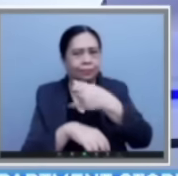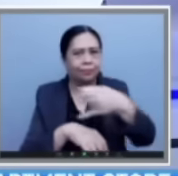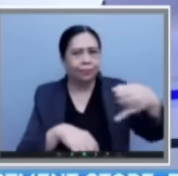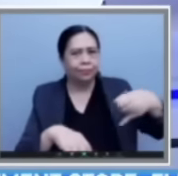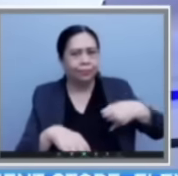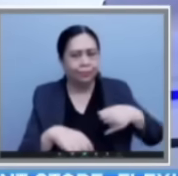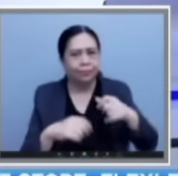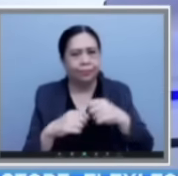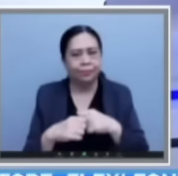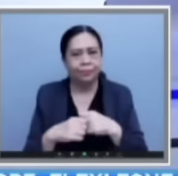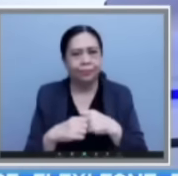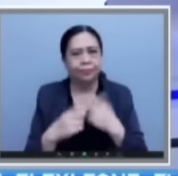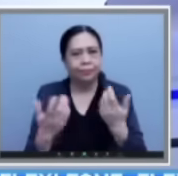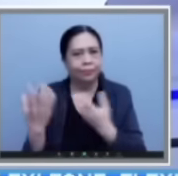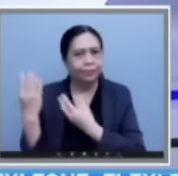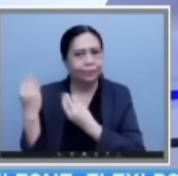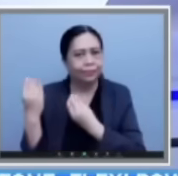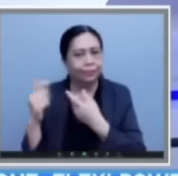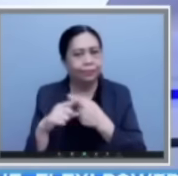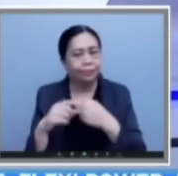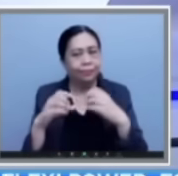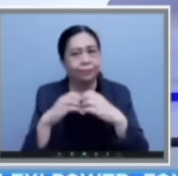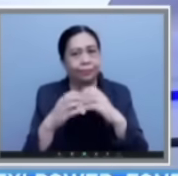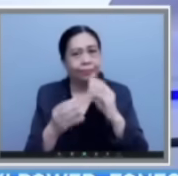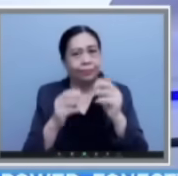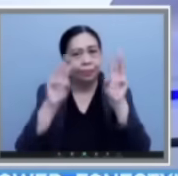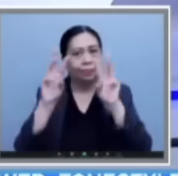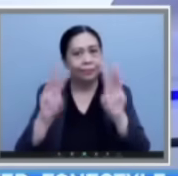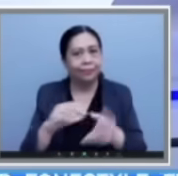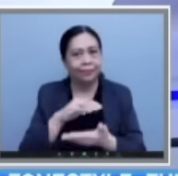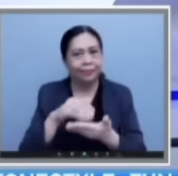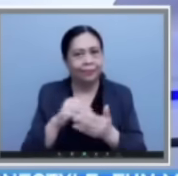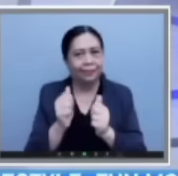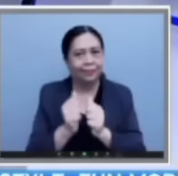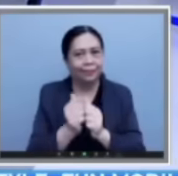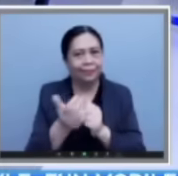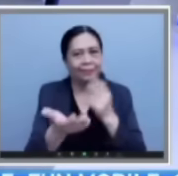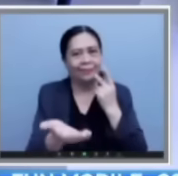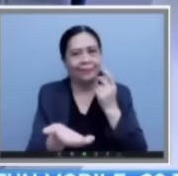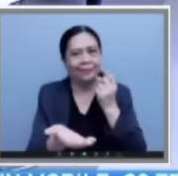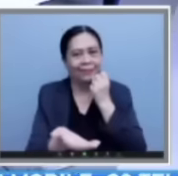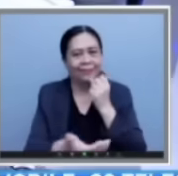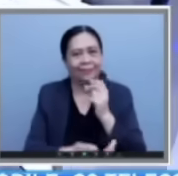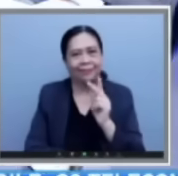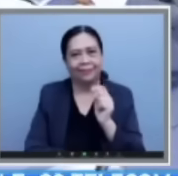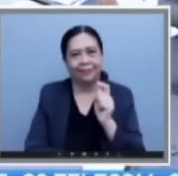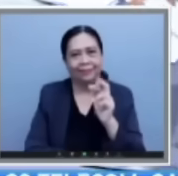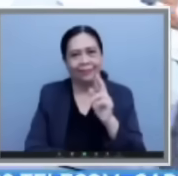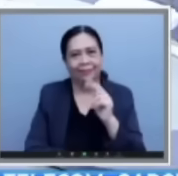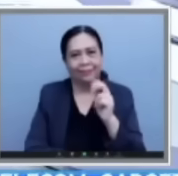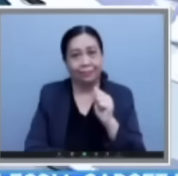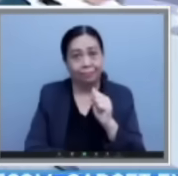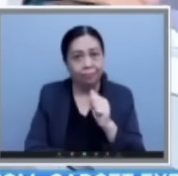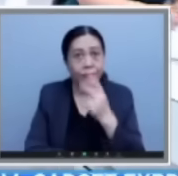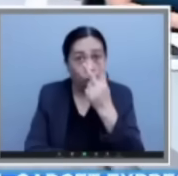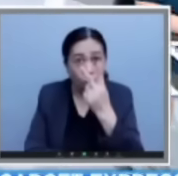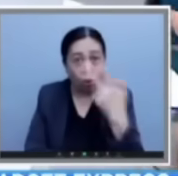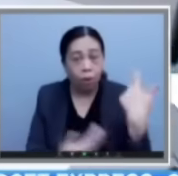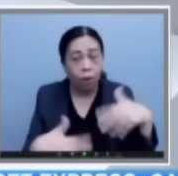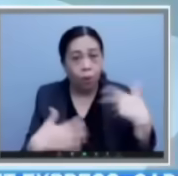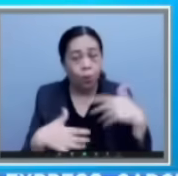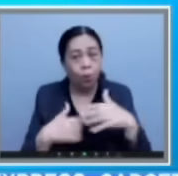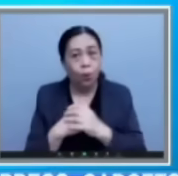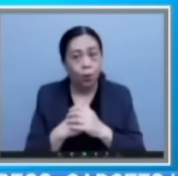po tayo ng detalye niyan mula sa gy integrated news weather Center kasama si Katrina son Katrina dalawa yan Naku po mareng